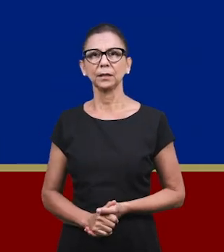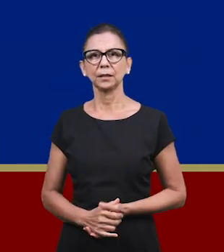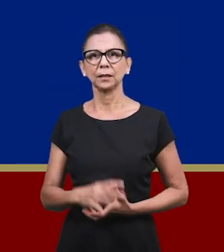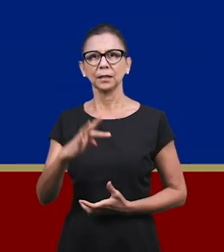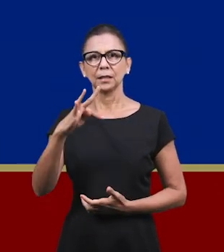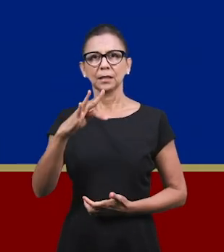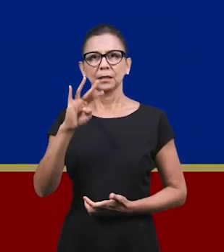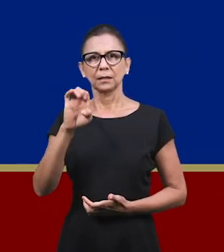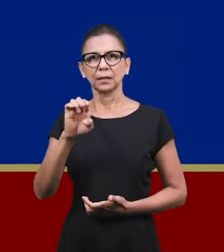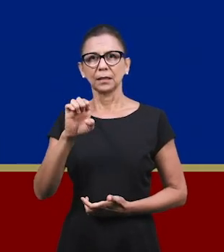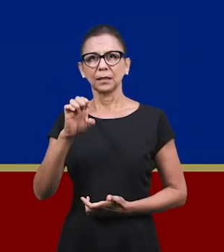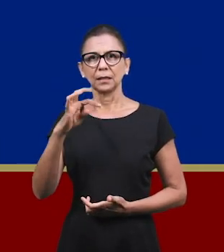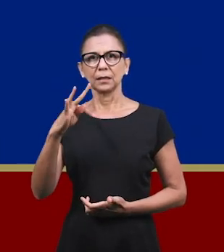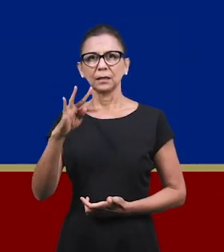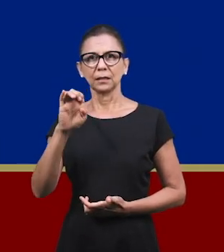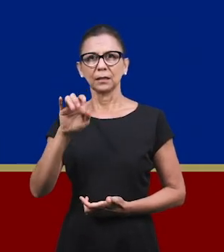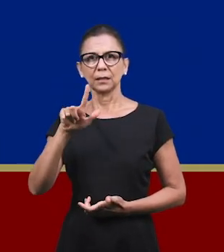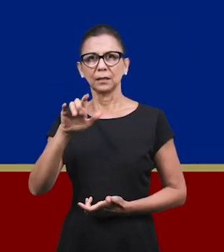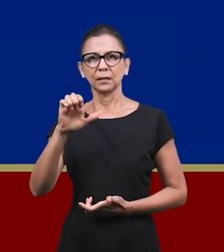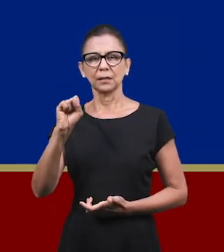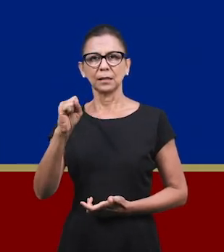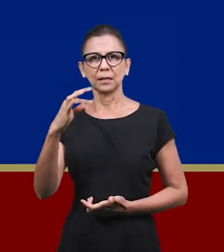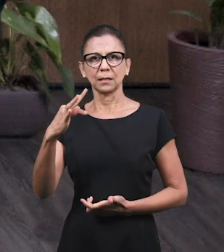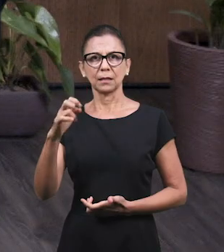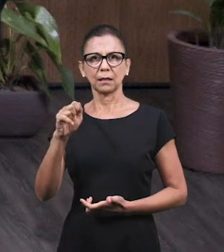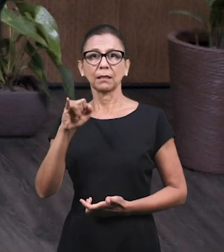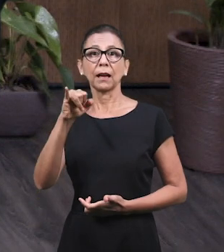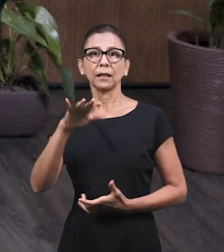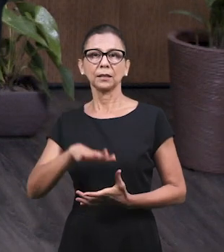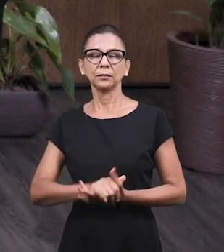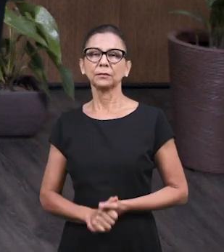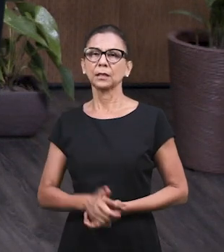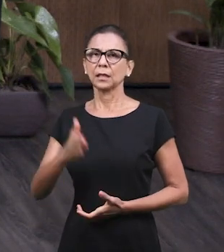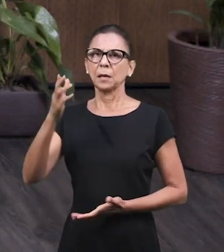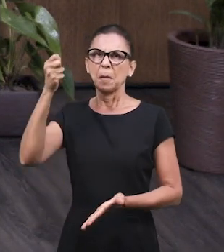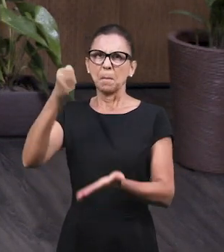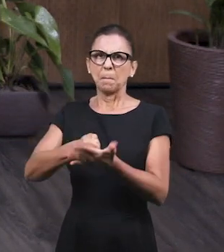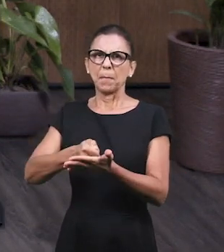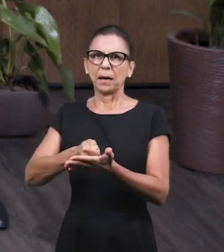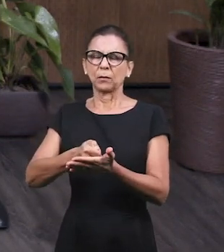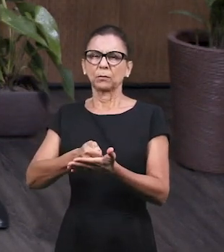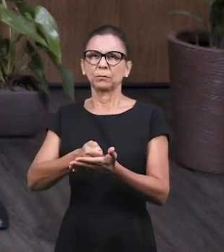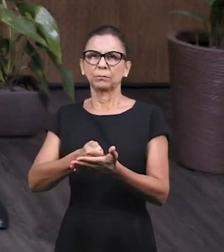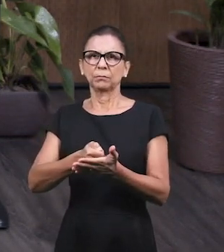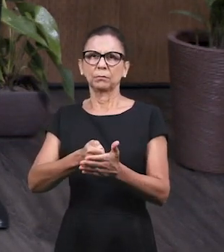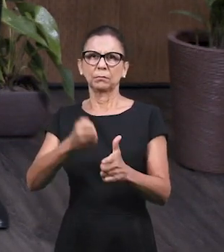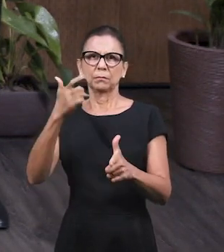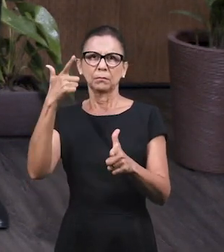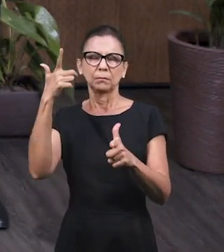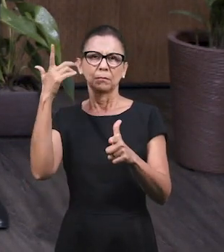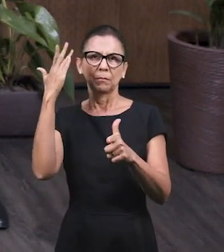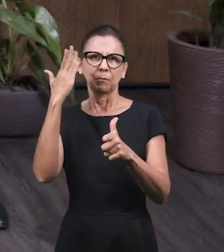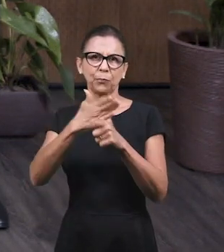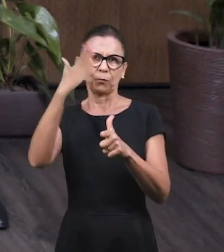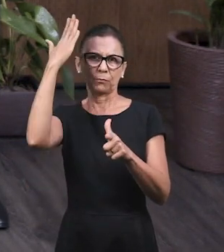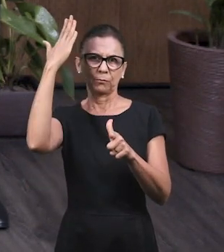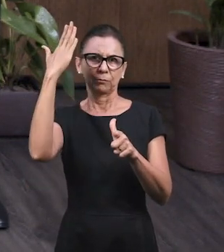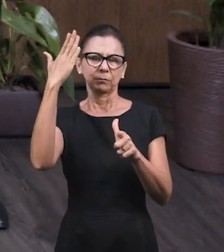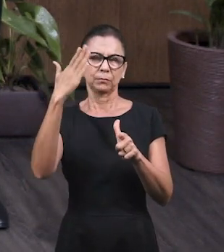du péché. Il y a une expression, tetelestai, qui ça veut dire c'est payé.